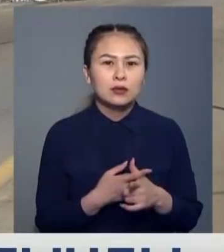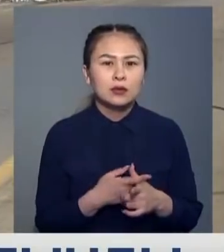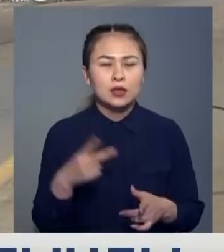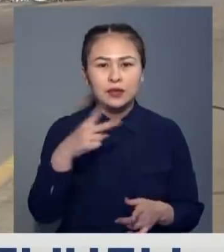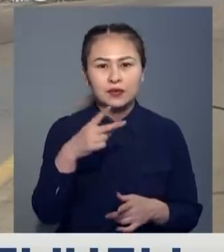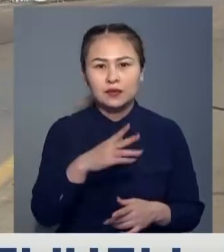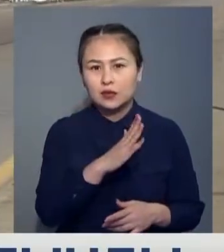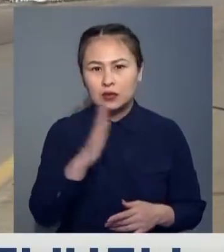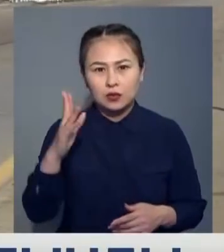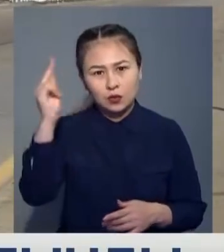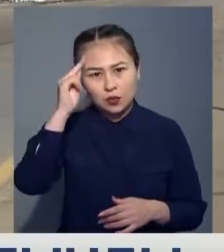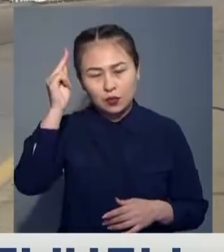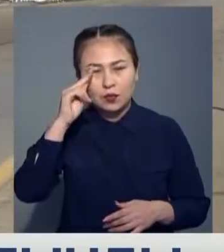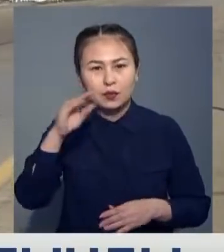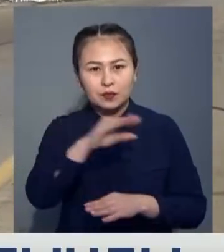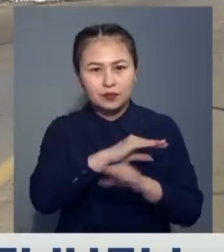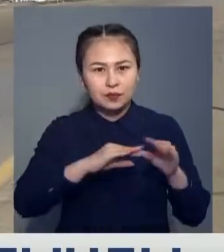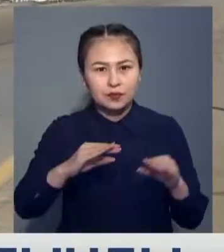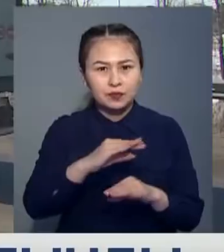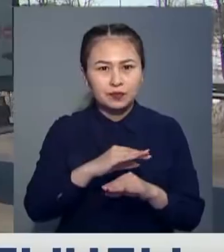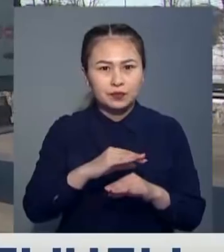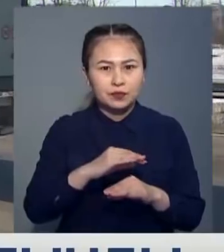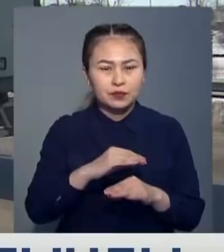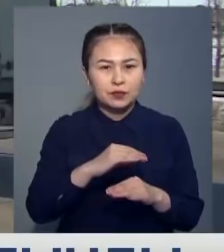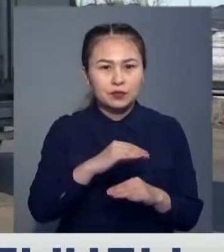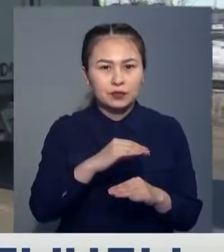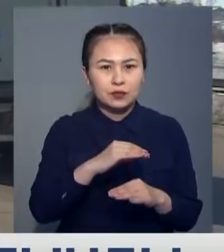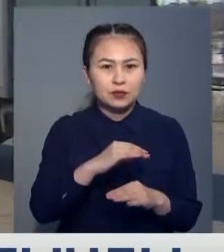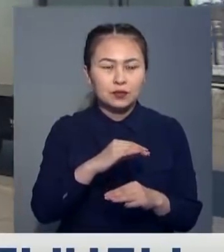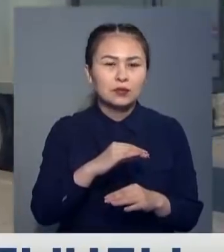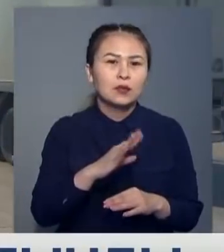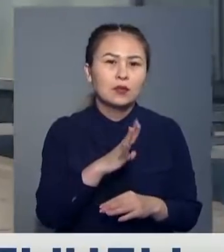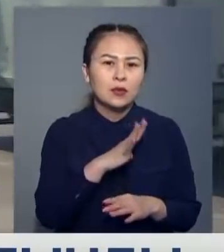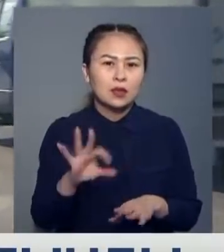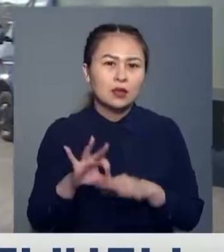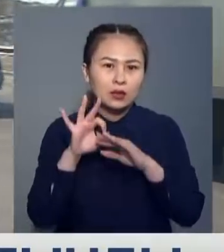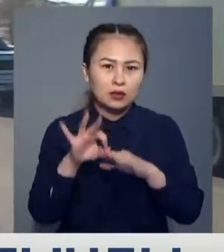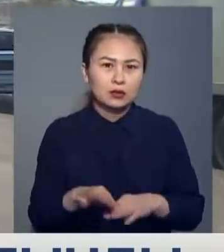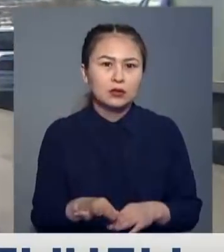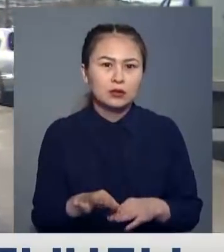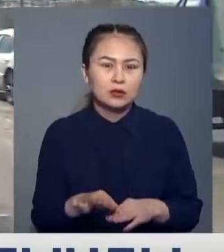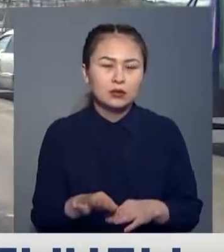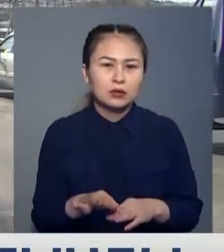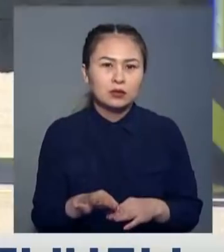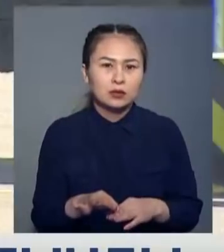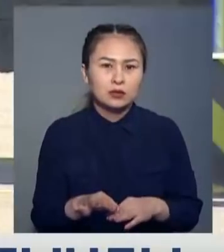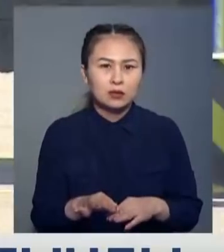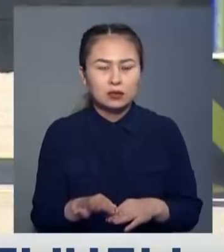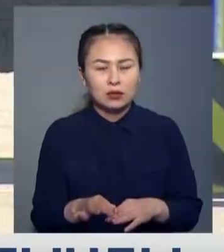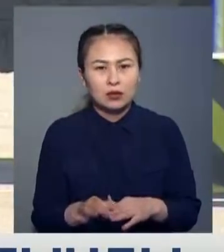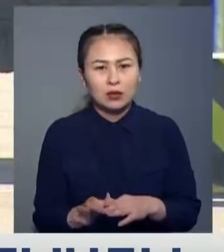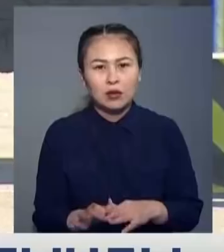2000-нан аса көлік айналма жол арқылы патрульдің басқаруымен өткізілген екен. Бекеттердегі жағдай тұрақты,